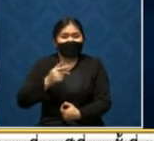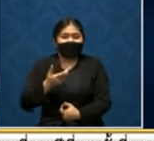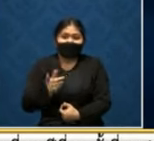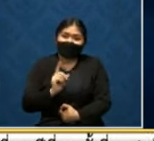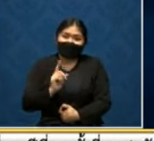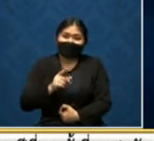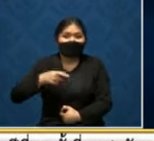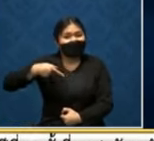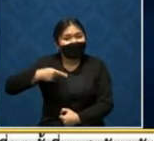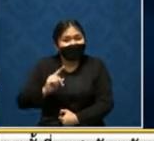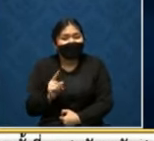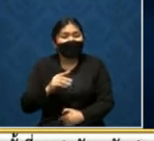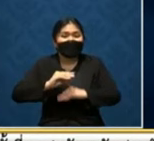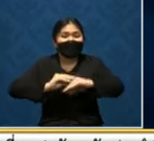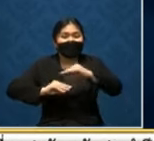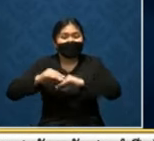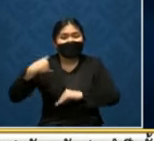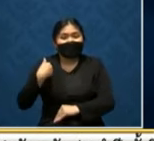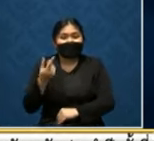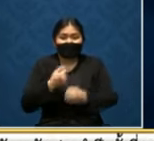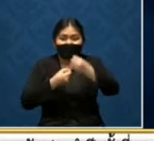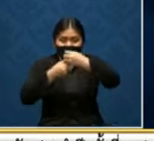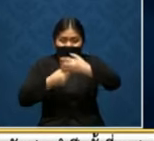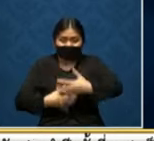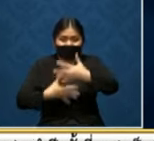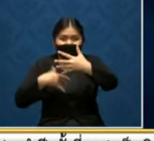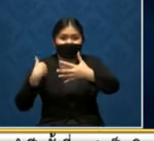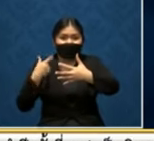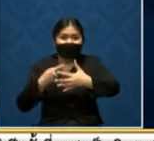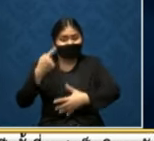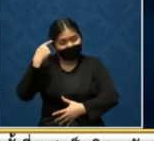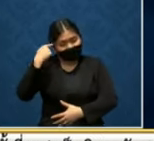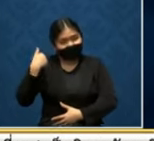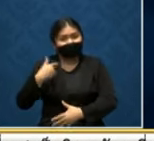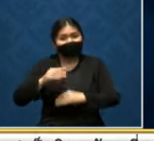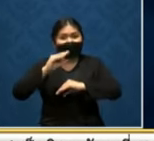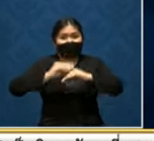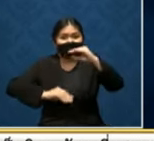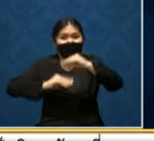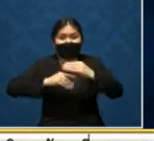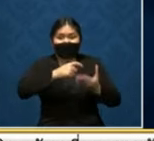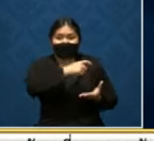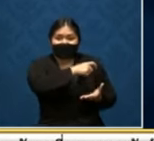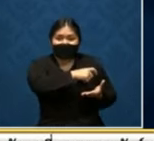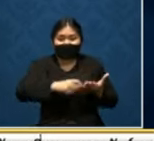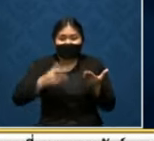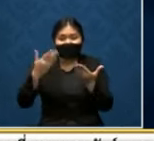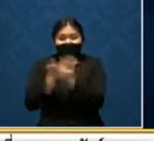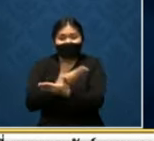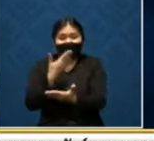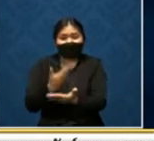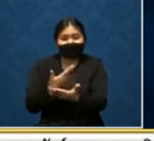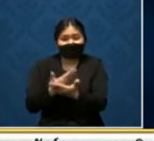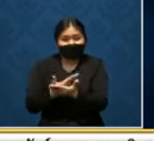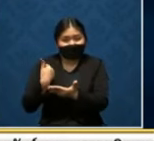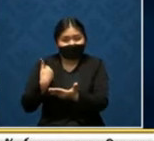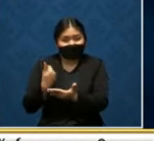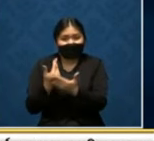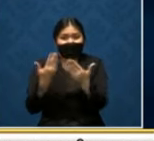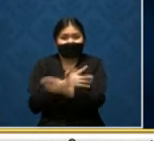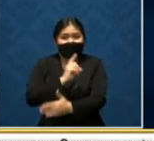ประโยชน์ในโครงการที่ส่งกันวันนั้นมีอะไรบ้างท่านประธานทราบไหมครับว่ามีโครงการที่โอนเปลี่ยนแปลงงบประมาณทั้งสิ้น